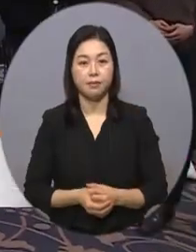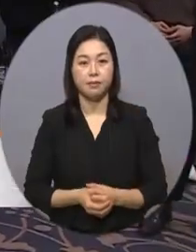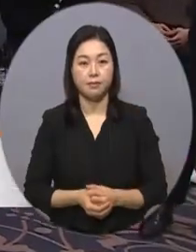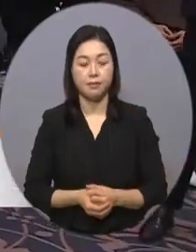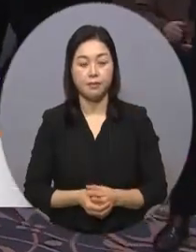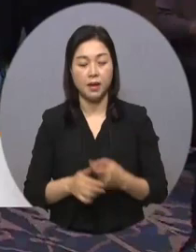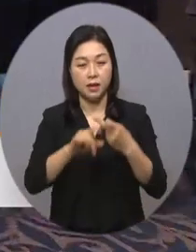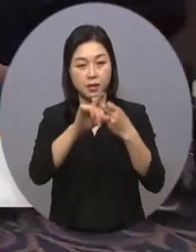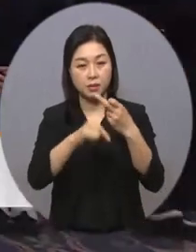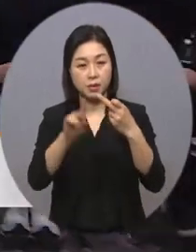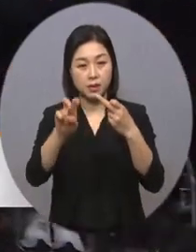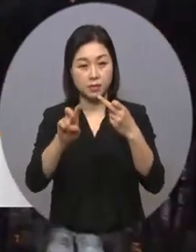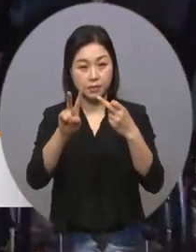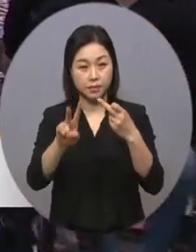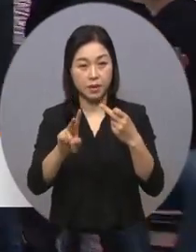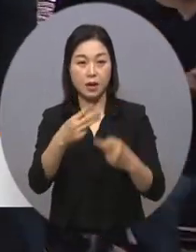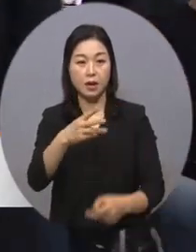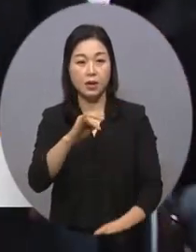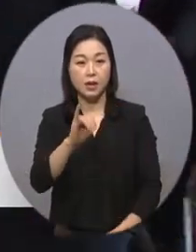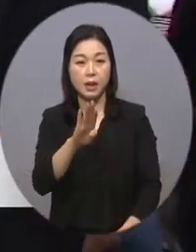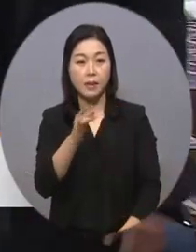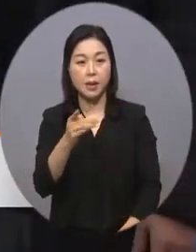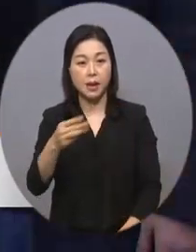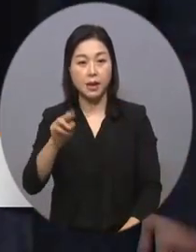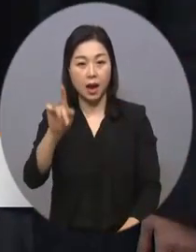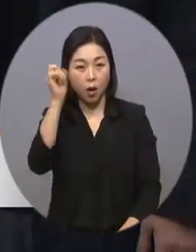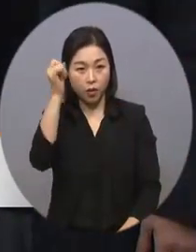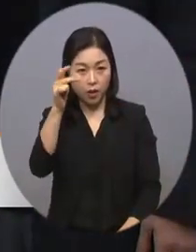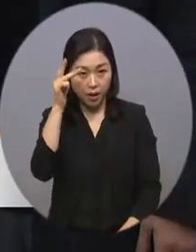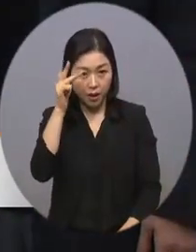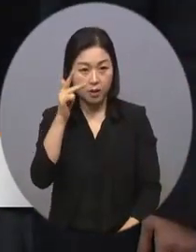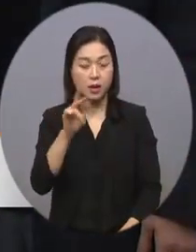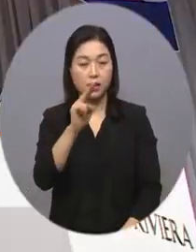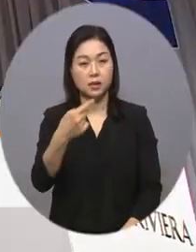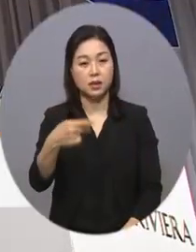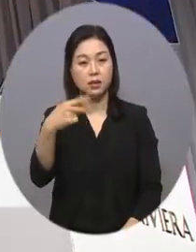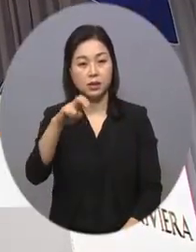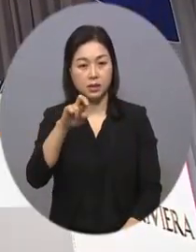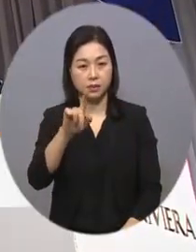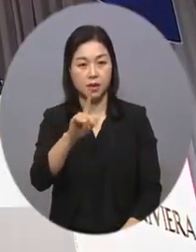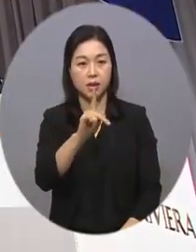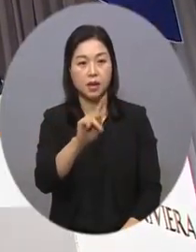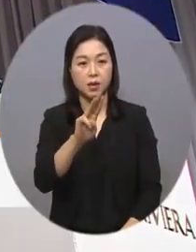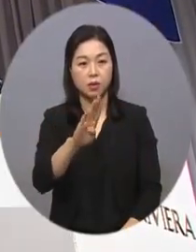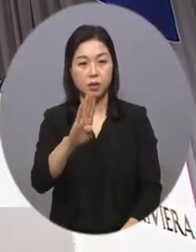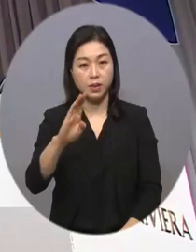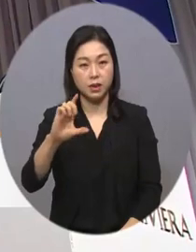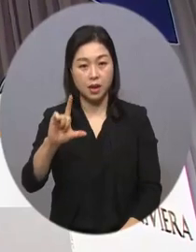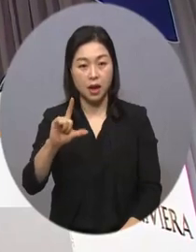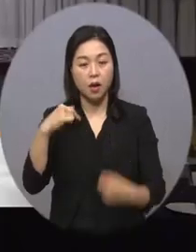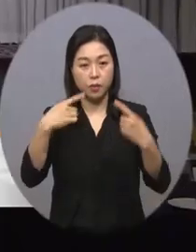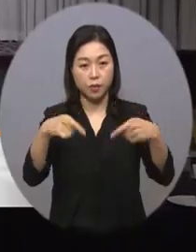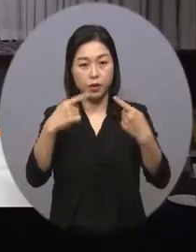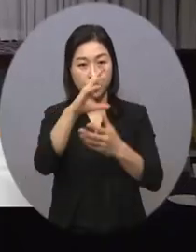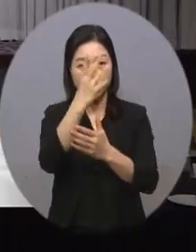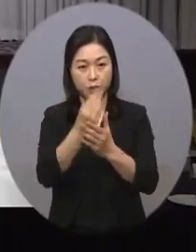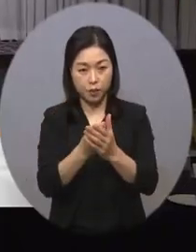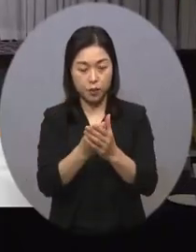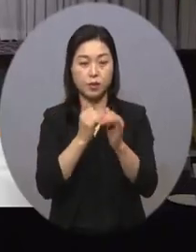지난 12월 22일 서울 리베라 호텔에서 2021 KWBL 휠체어 농구리그 시상식이